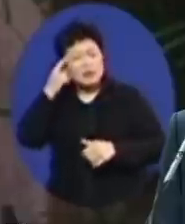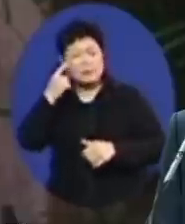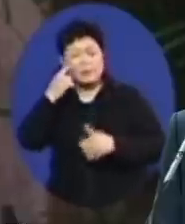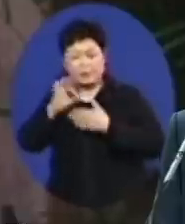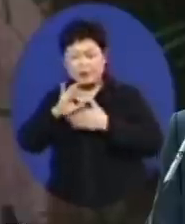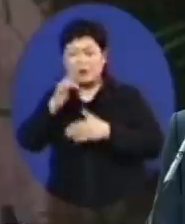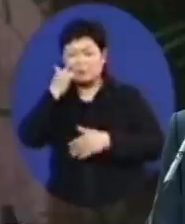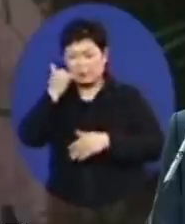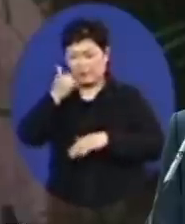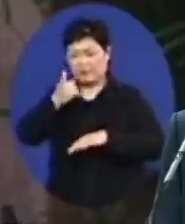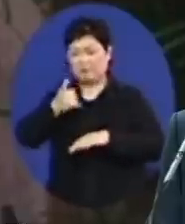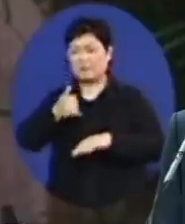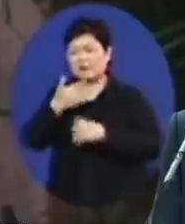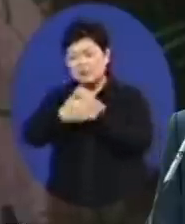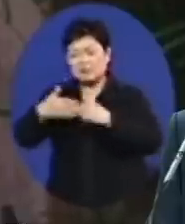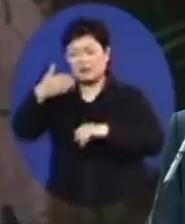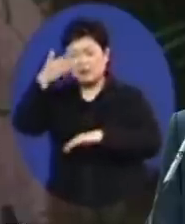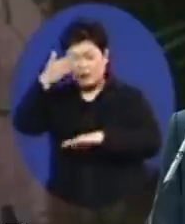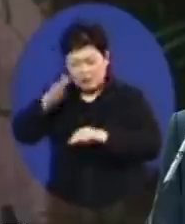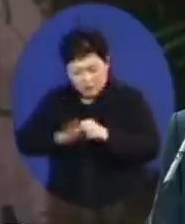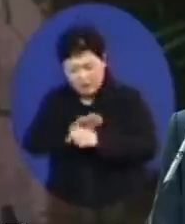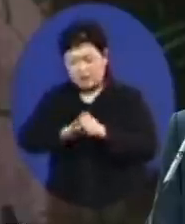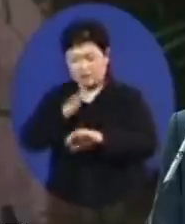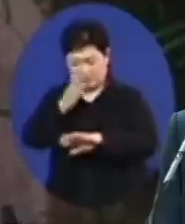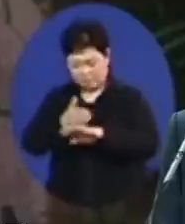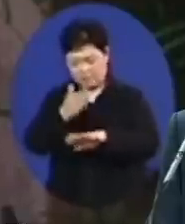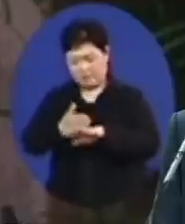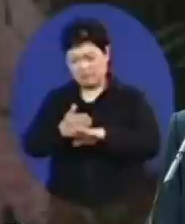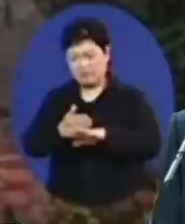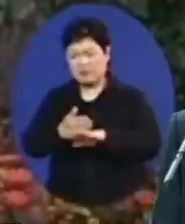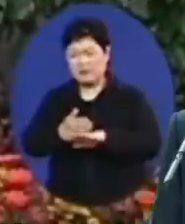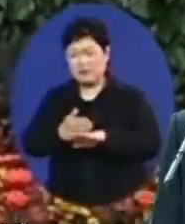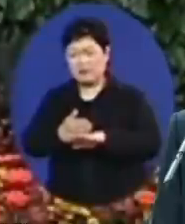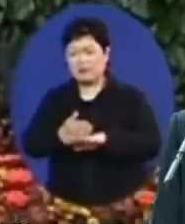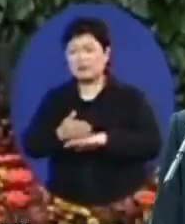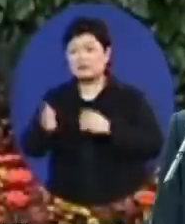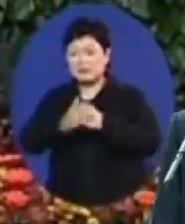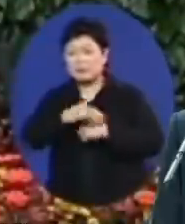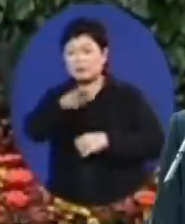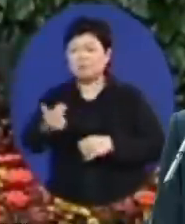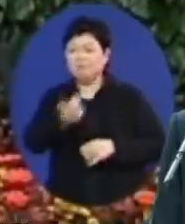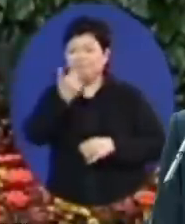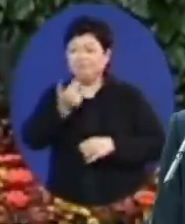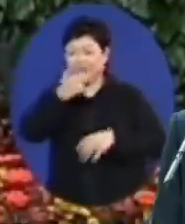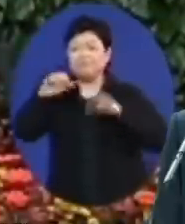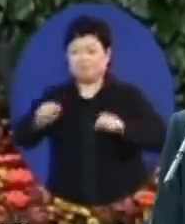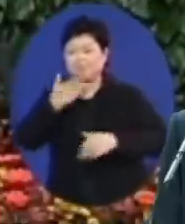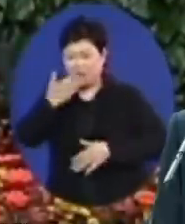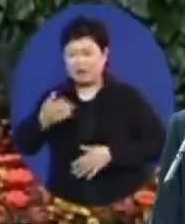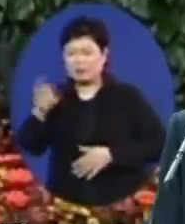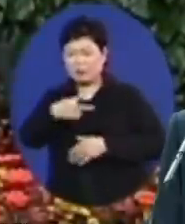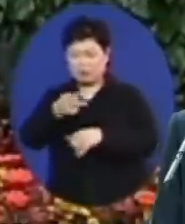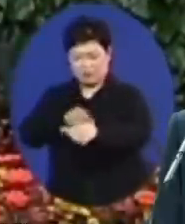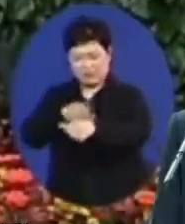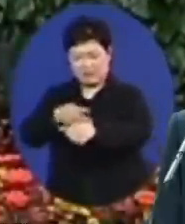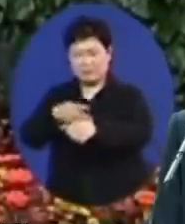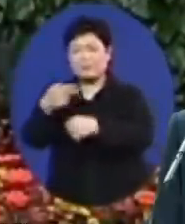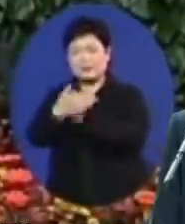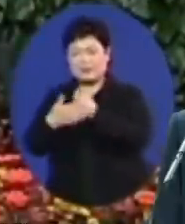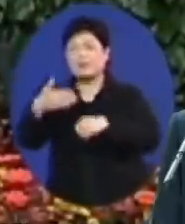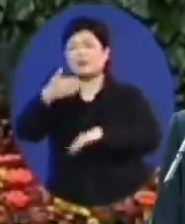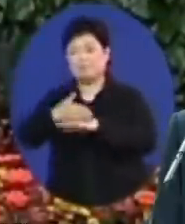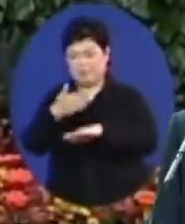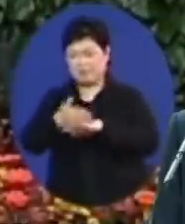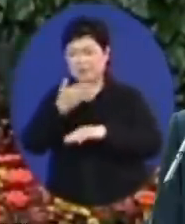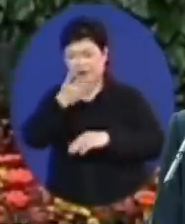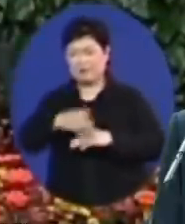수 있습니다. 그 부모님의 은혜와 사랑이 아니었으면 오늘 우리가 숨쉬고 살지 못하는 것입니다. 그리고 선생님의 은혜도 감사해야 되는 것입니다.